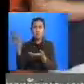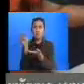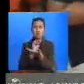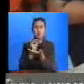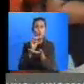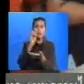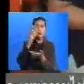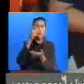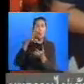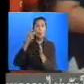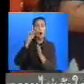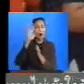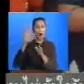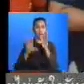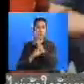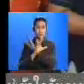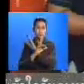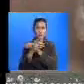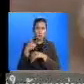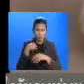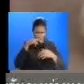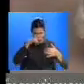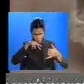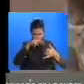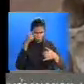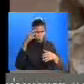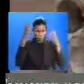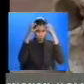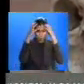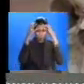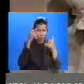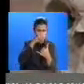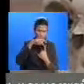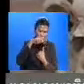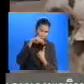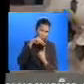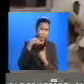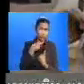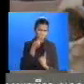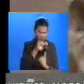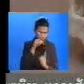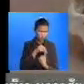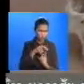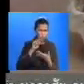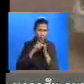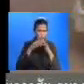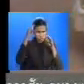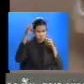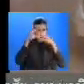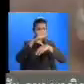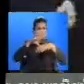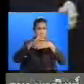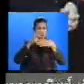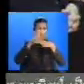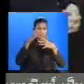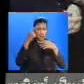สว่างโรจนธรรมสถานสัตหีบเพื่อตรวจสอบหัวกะโหลกต้องสงสัยเบื้องต้นพบว่าหัวกะโหลกไม่มีเนื้อเยื่อเส้นผม